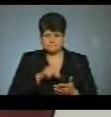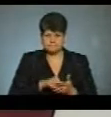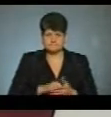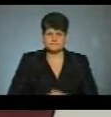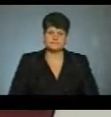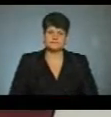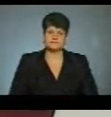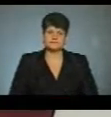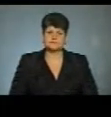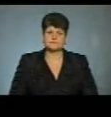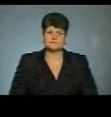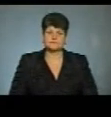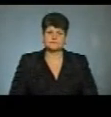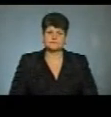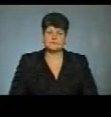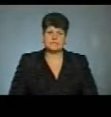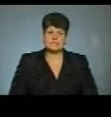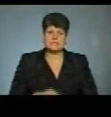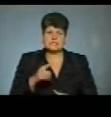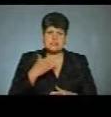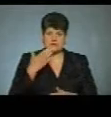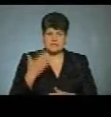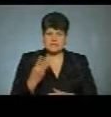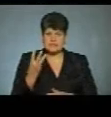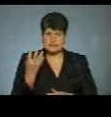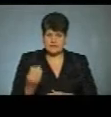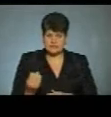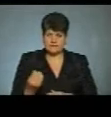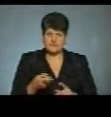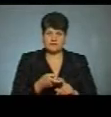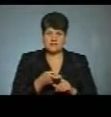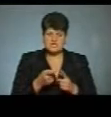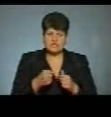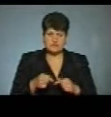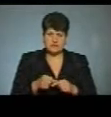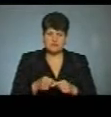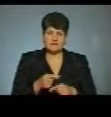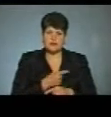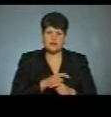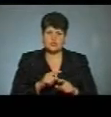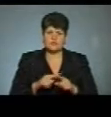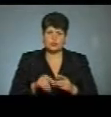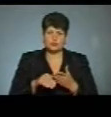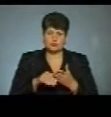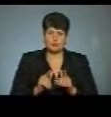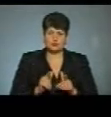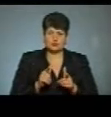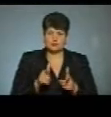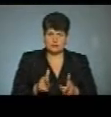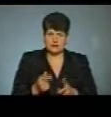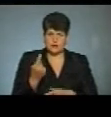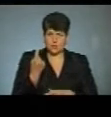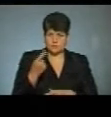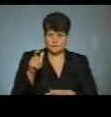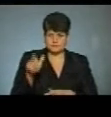Чайківський. За останні 3 дні в інфекційне відділення лікарні швидкої допомоги поступила